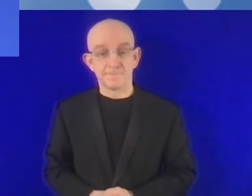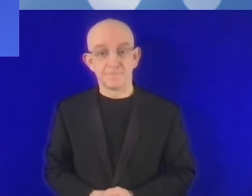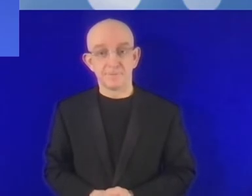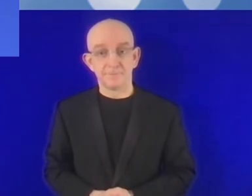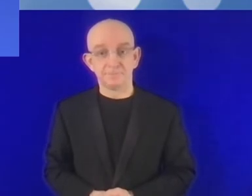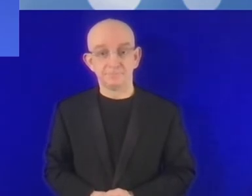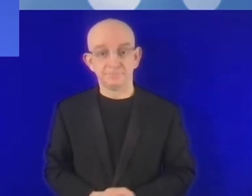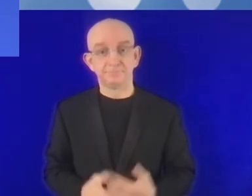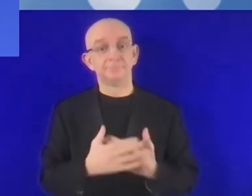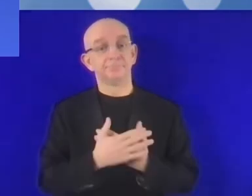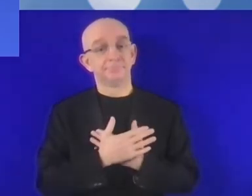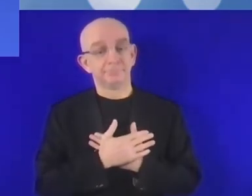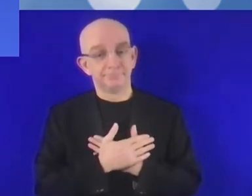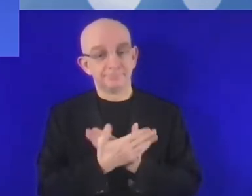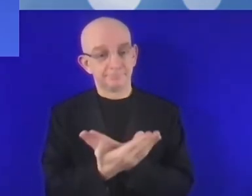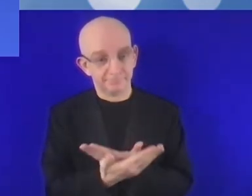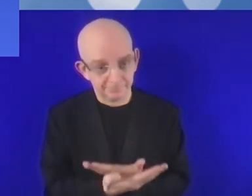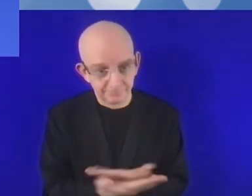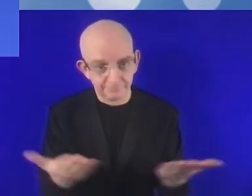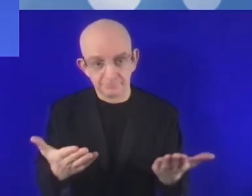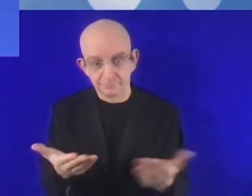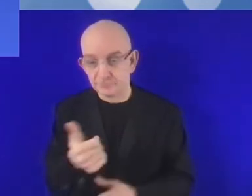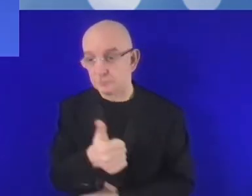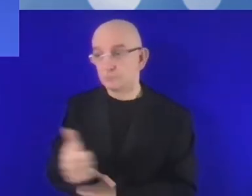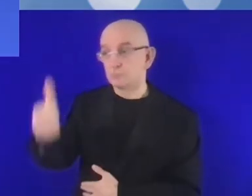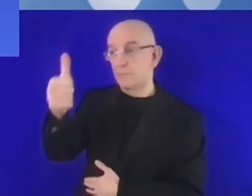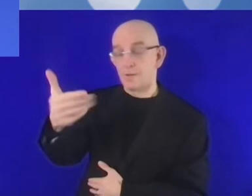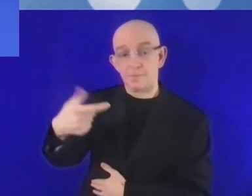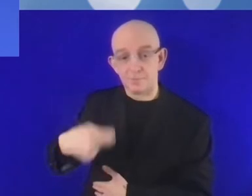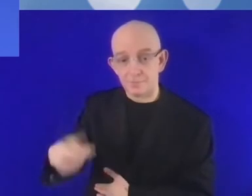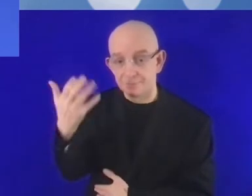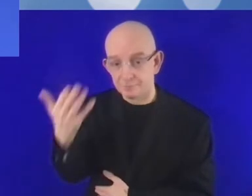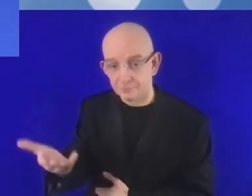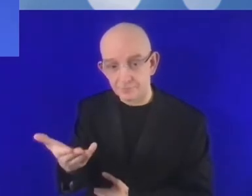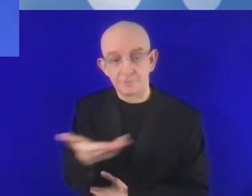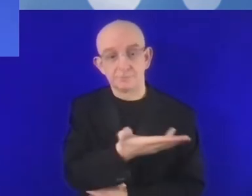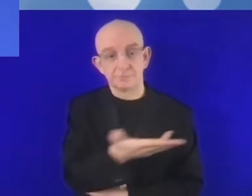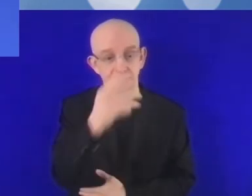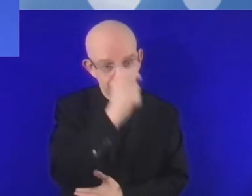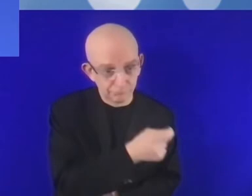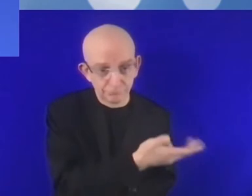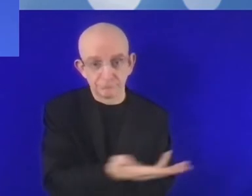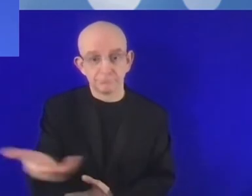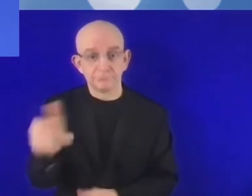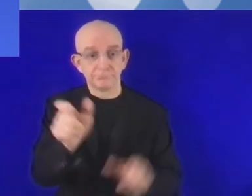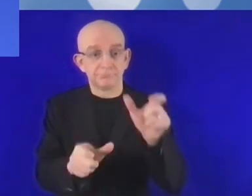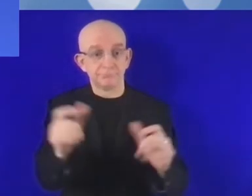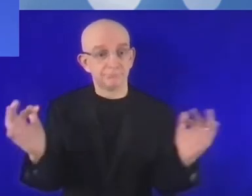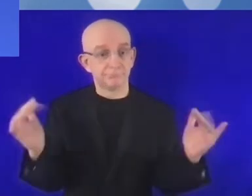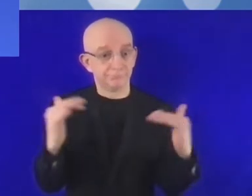أصحاب السعادة والمعالي الضيوف الكرام، إنه لشرف كبير لي أن أستضيفكم في مدينة